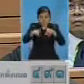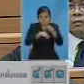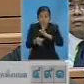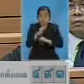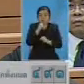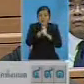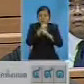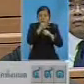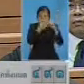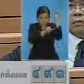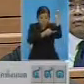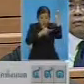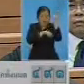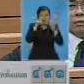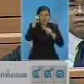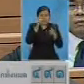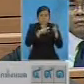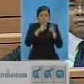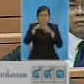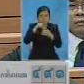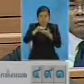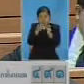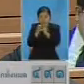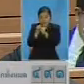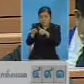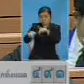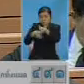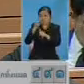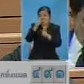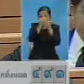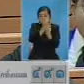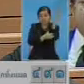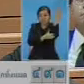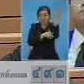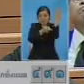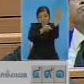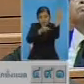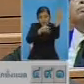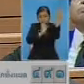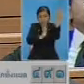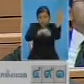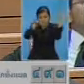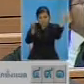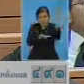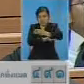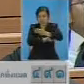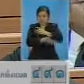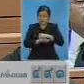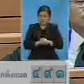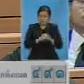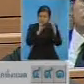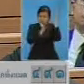างพาราจะใช้กรอบแนวทางในการแก้ไขอย่างไรคนในภาคใต้เขาบอกว่าสิ่งที่เขาบอก